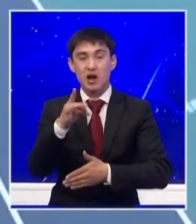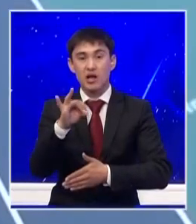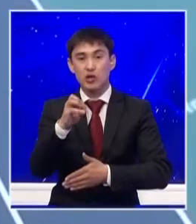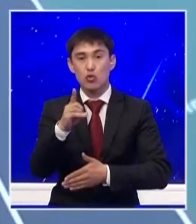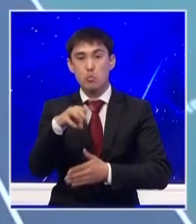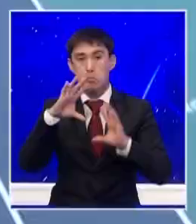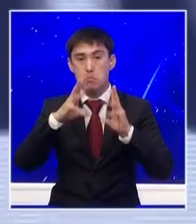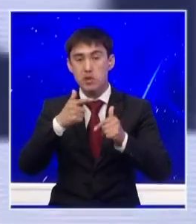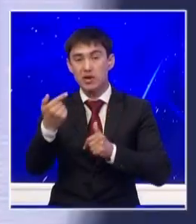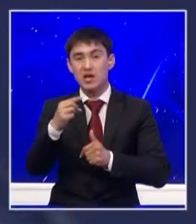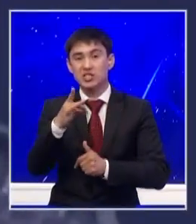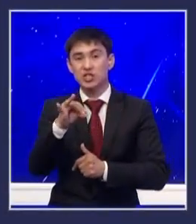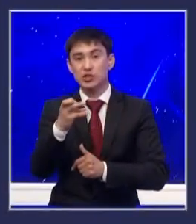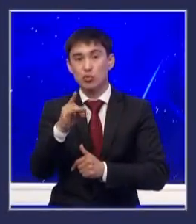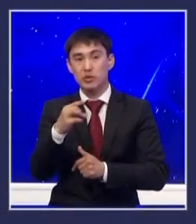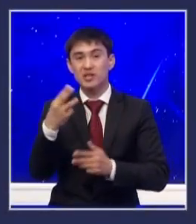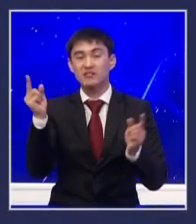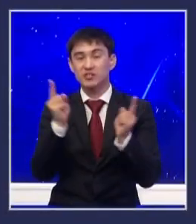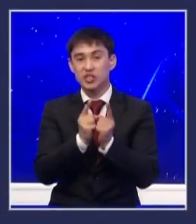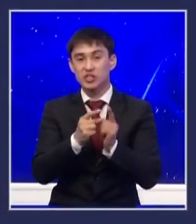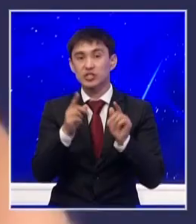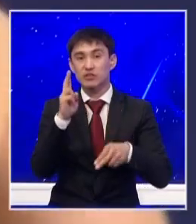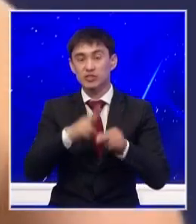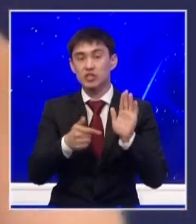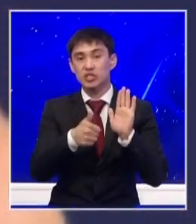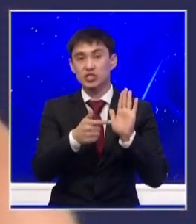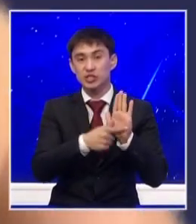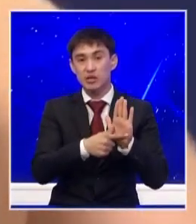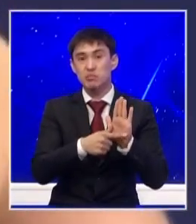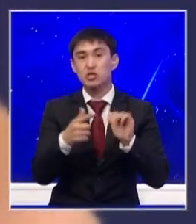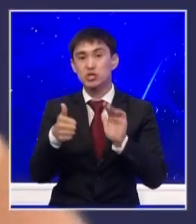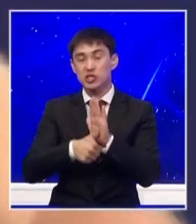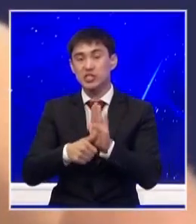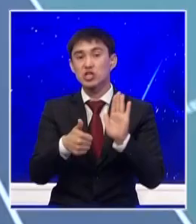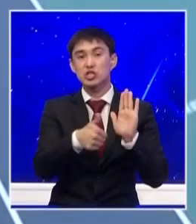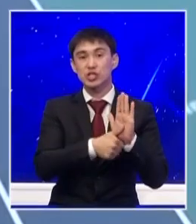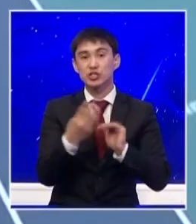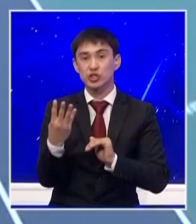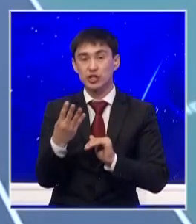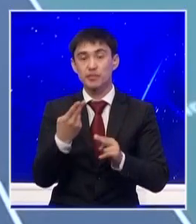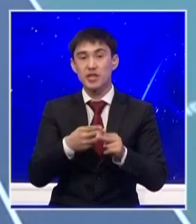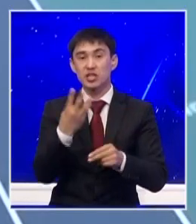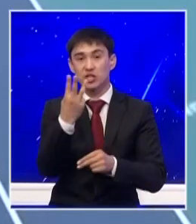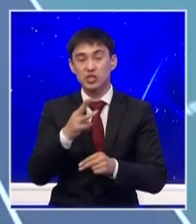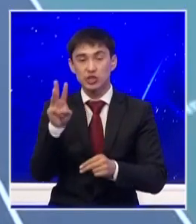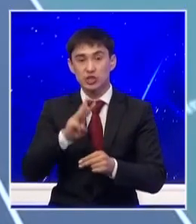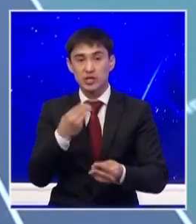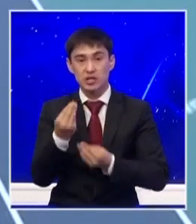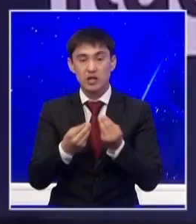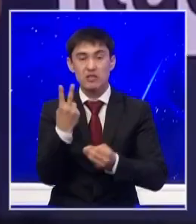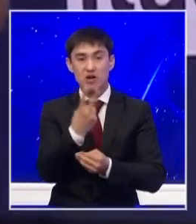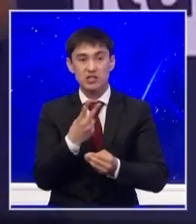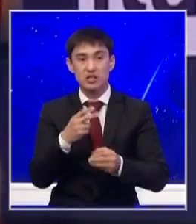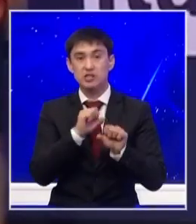Джессику бегулу встреча завершилась двух сетах со счетом 7-6 и 6.4 отметим матч длился почти три часа при этом игра